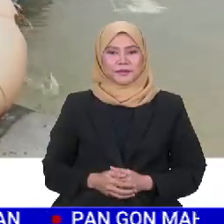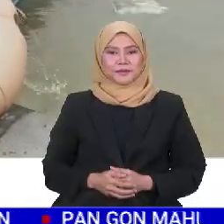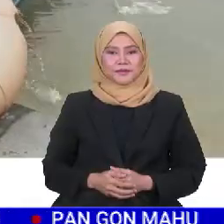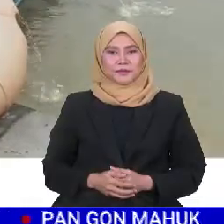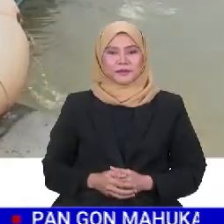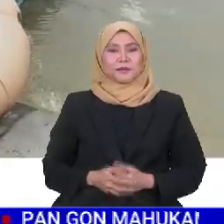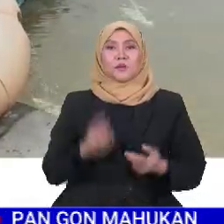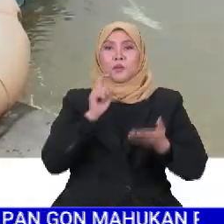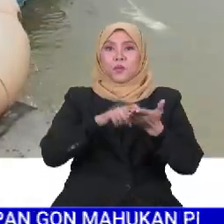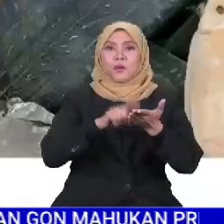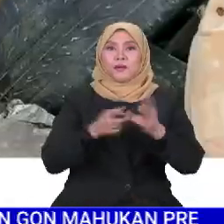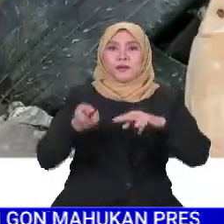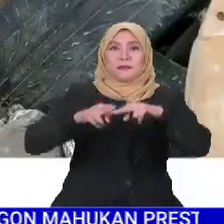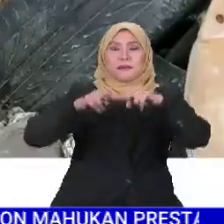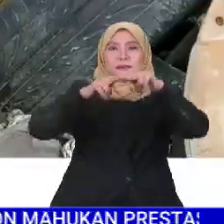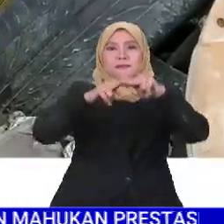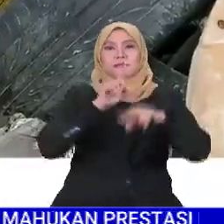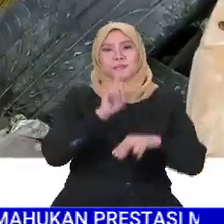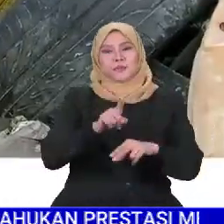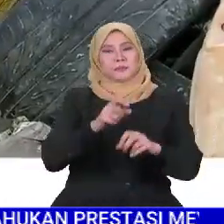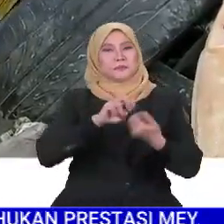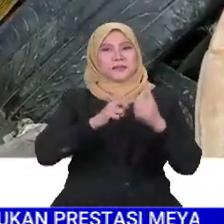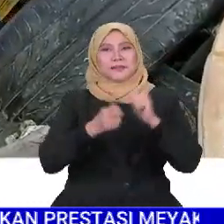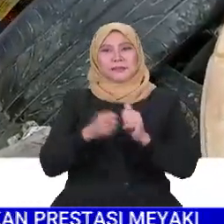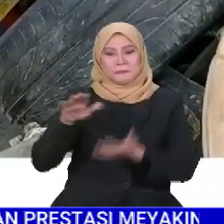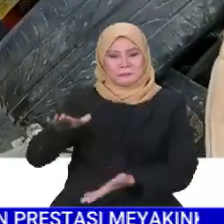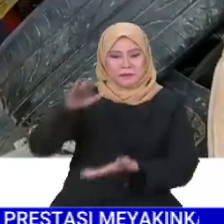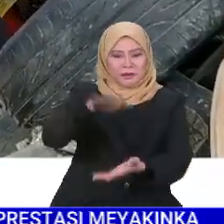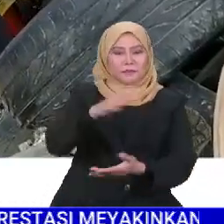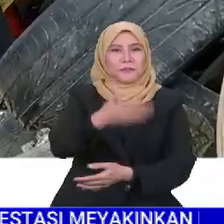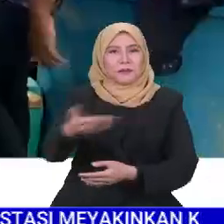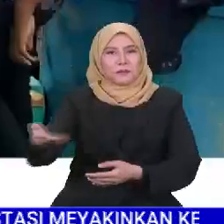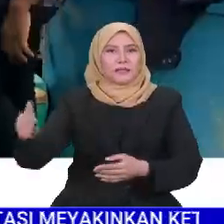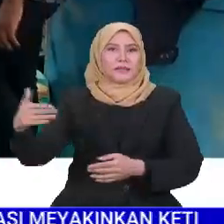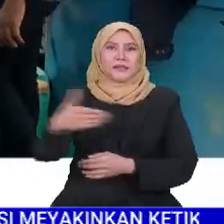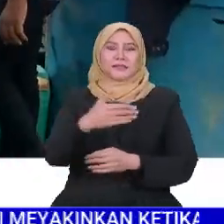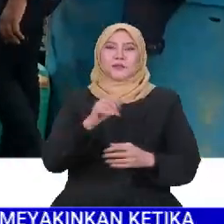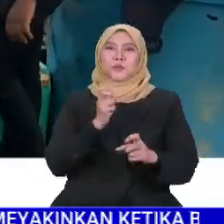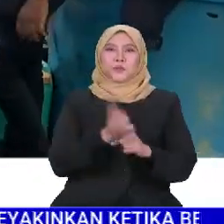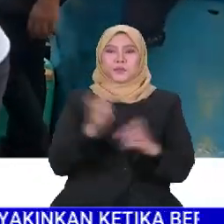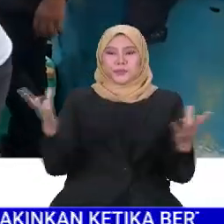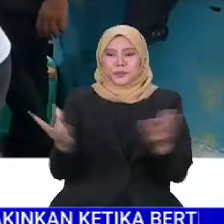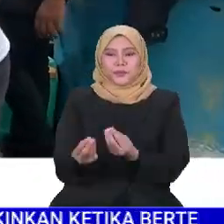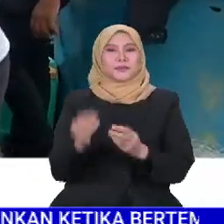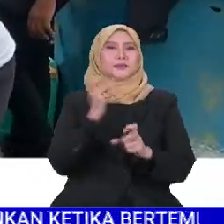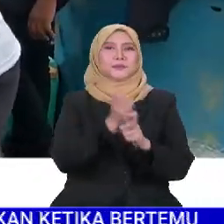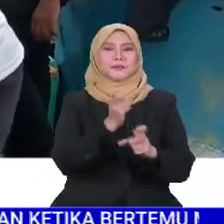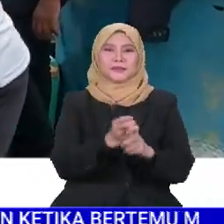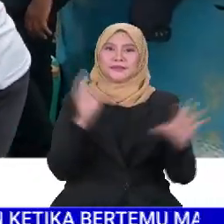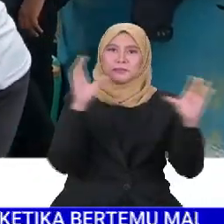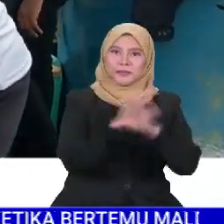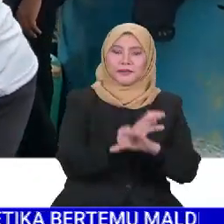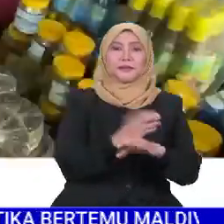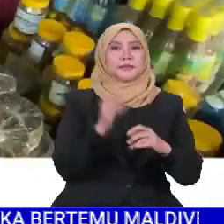Meski permintaan meningkat, Aimi Syahril mengakui kekangan bekalan bahan mentah segar jadi cabaran buatnya. Namun tetap cekal